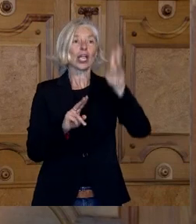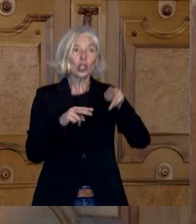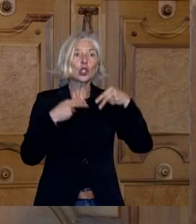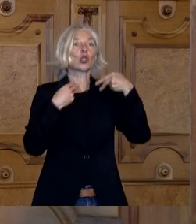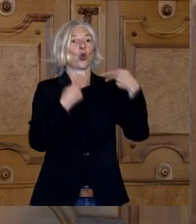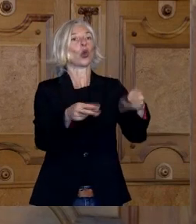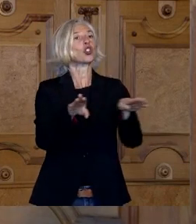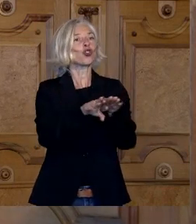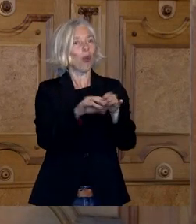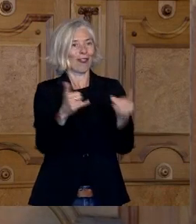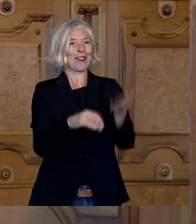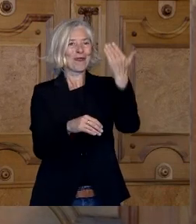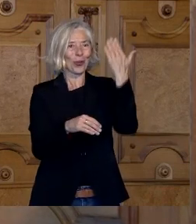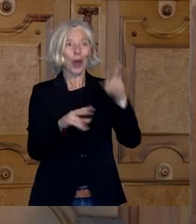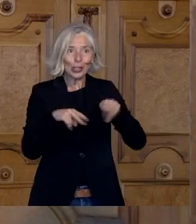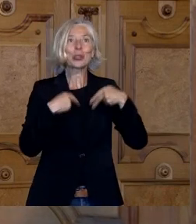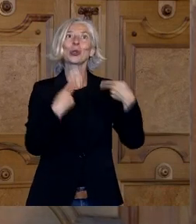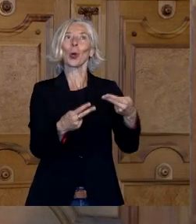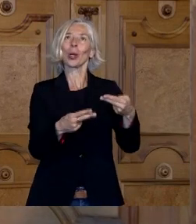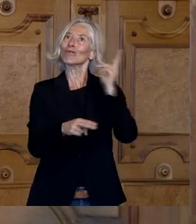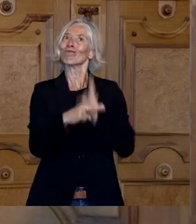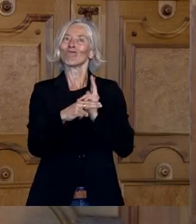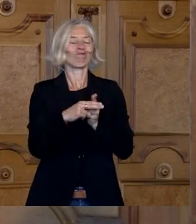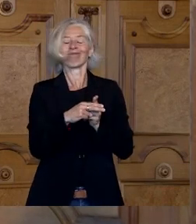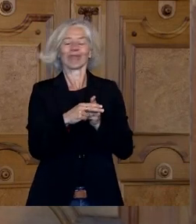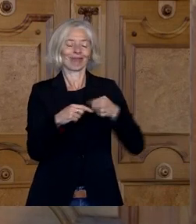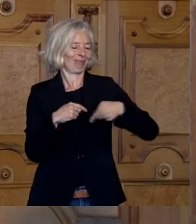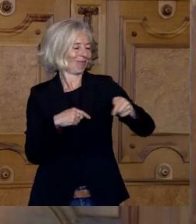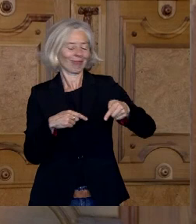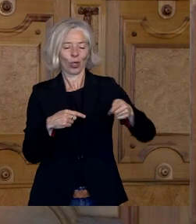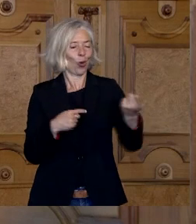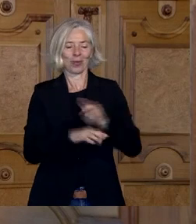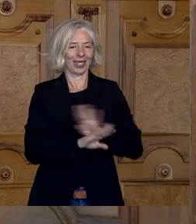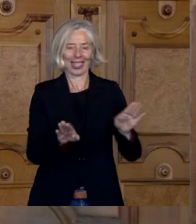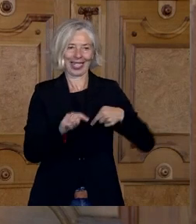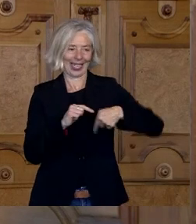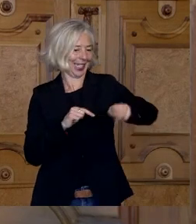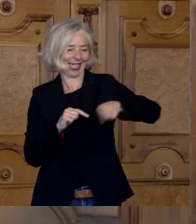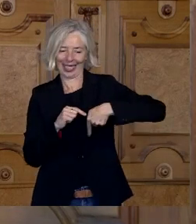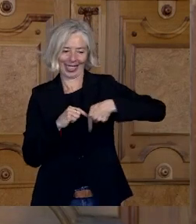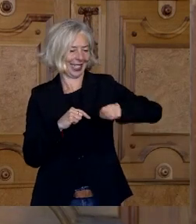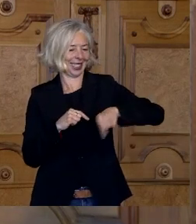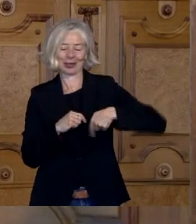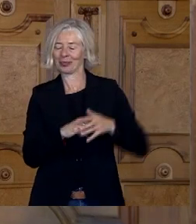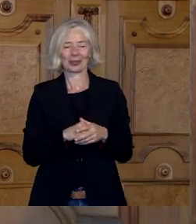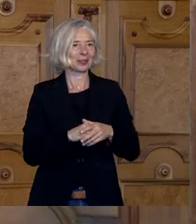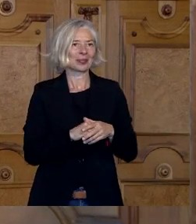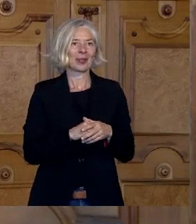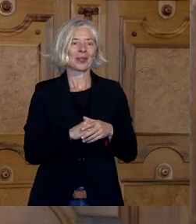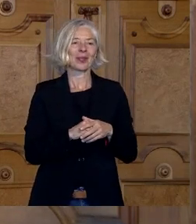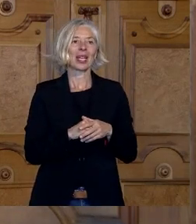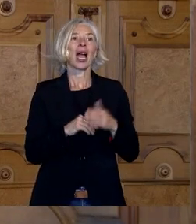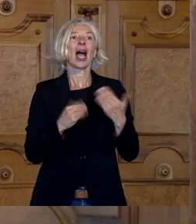daher sicherlich auch in den nächsten Wochen noch nicht geben. In den Schulen ist es so, dass